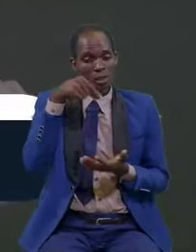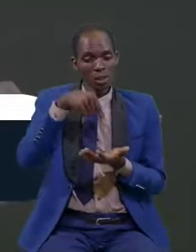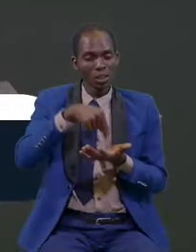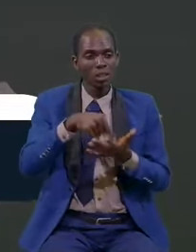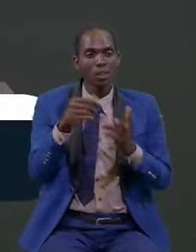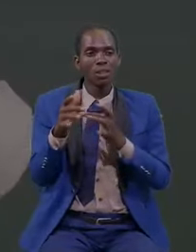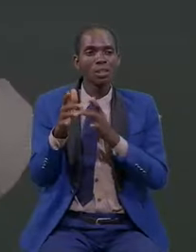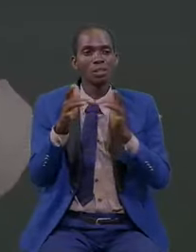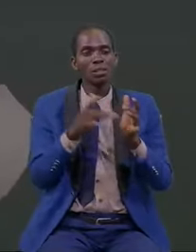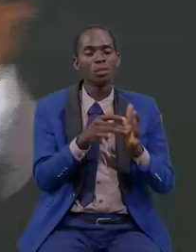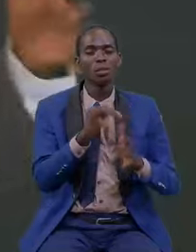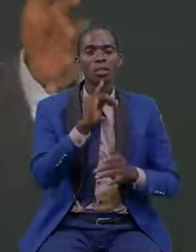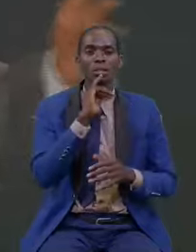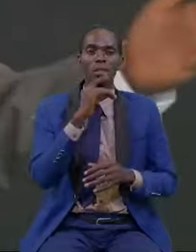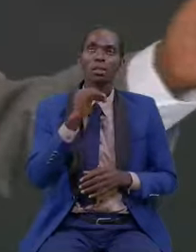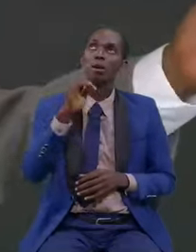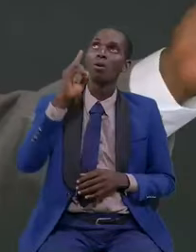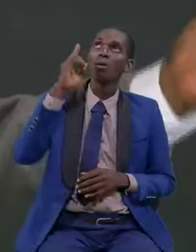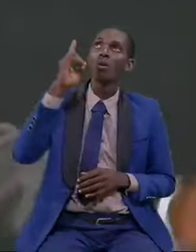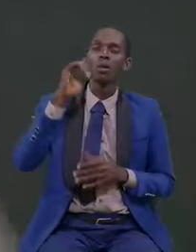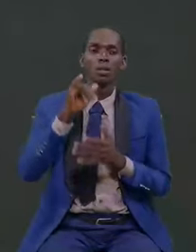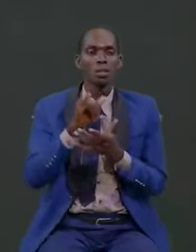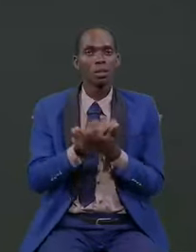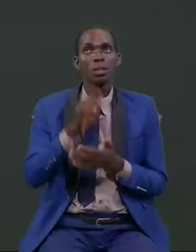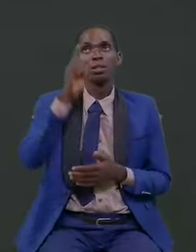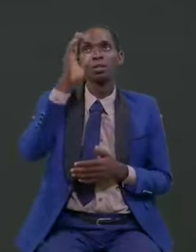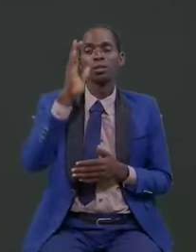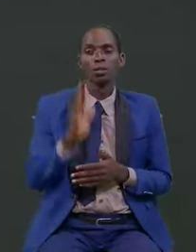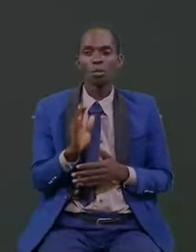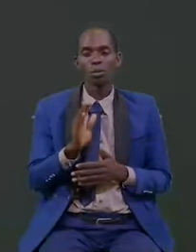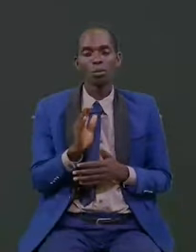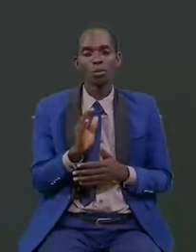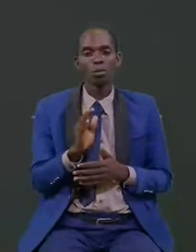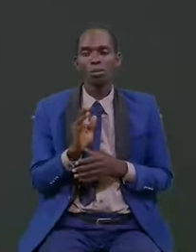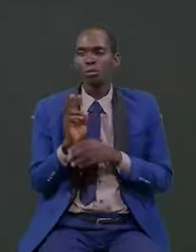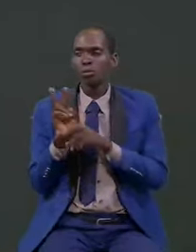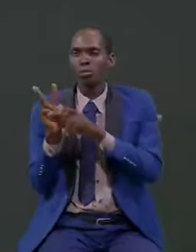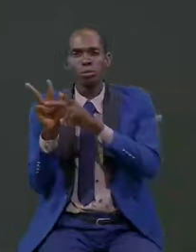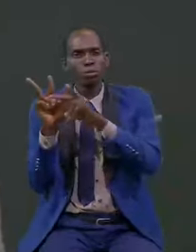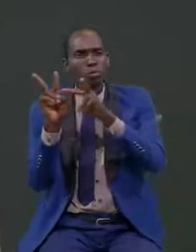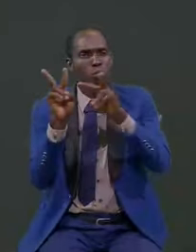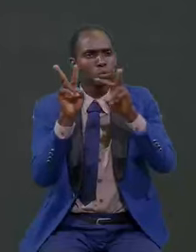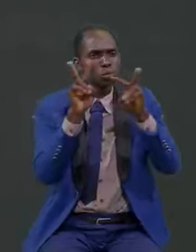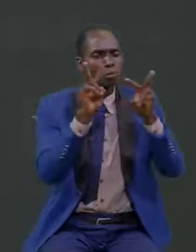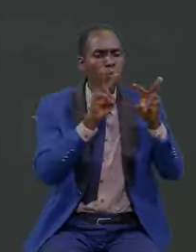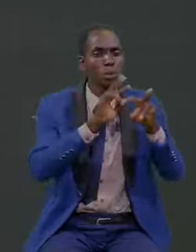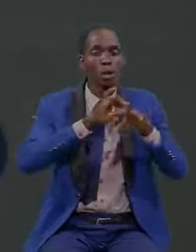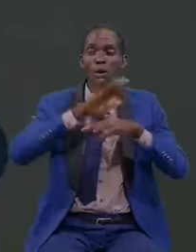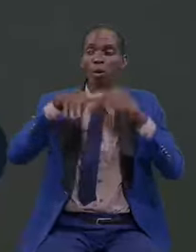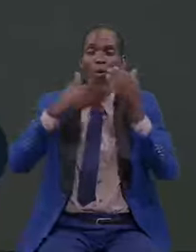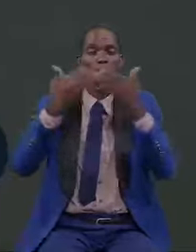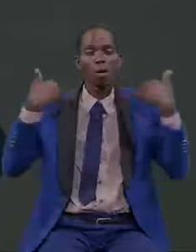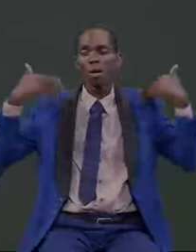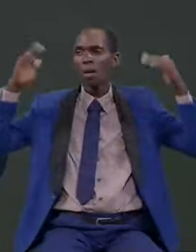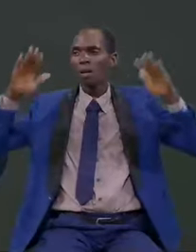Jésus est celui-là que Dieu a regardé tout le ciel, tous ses